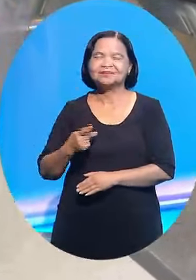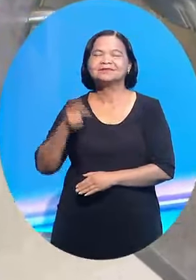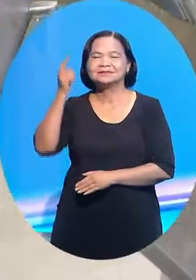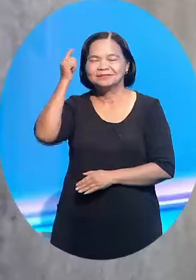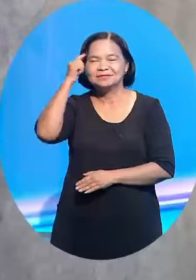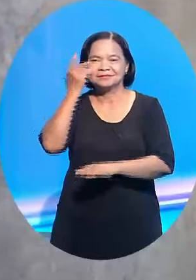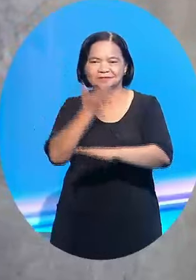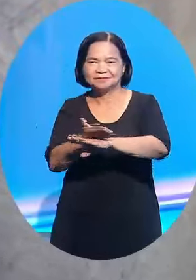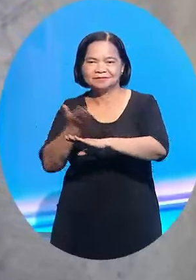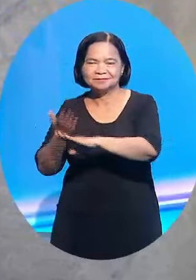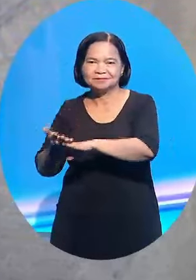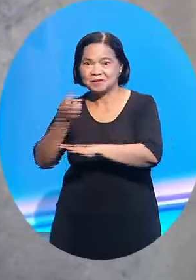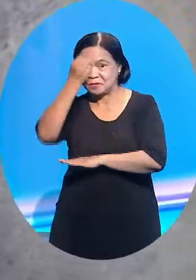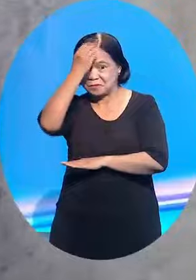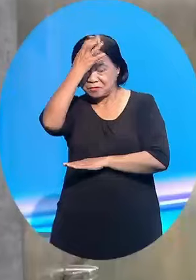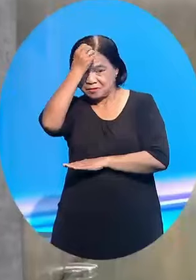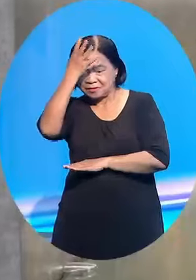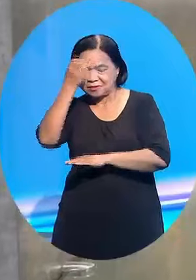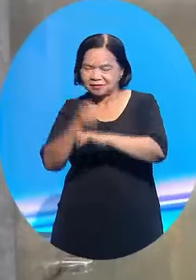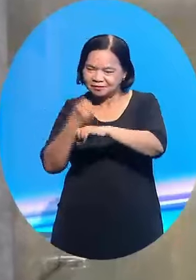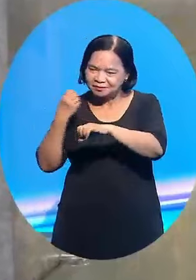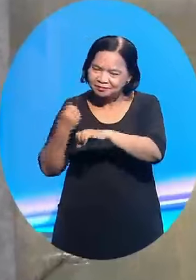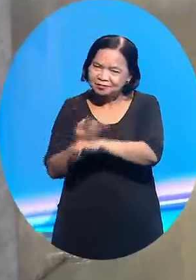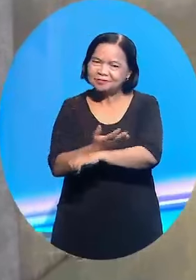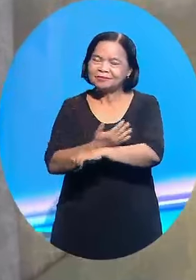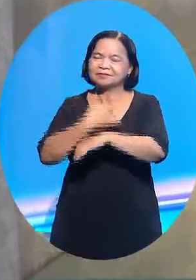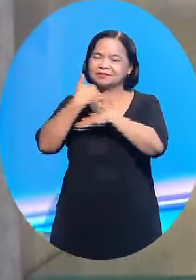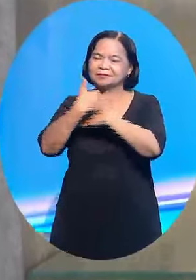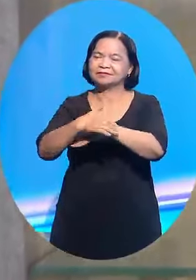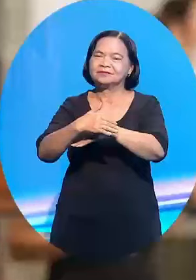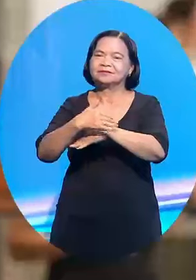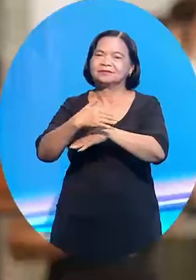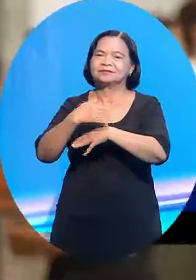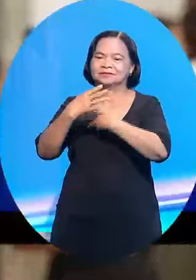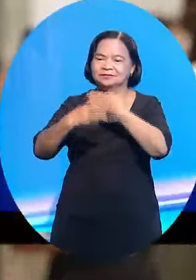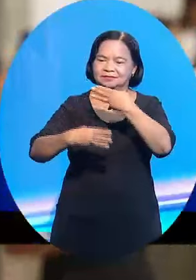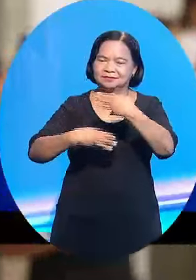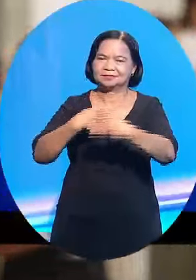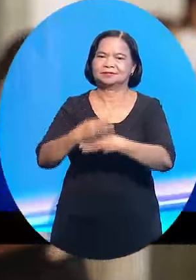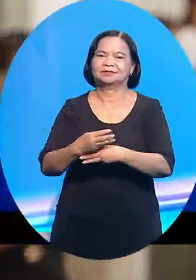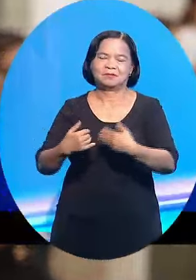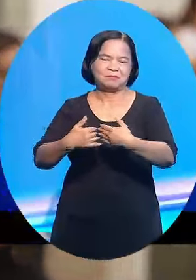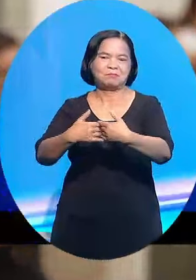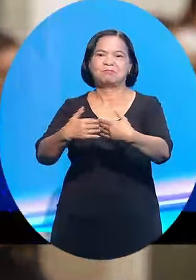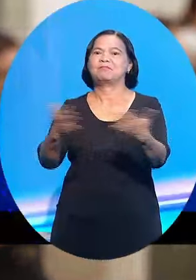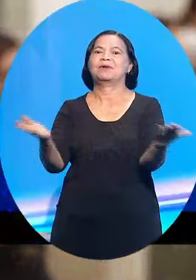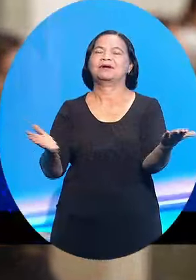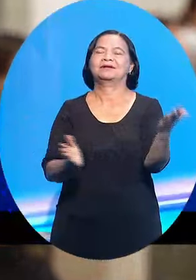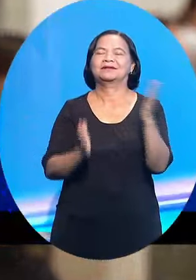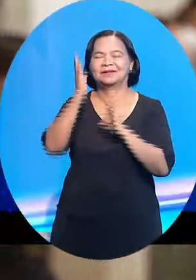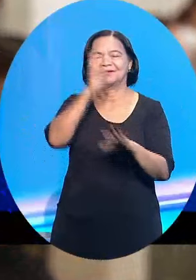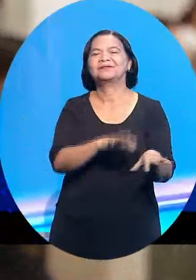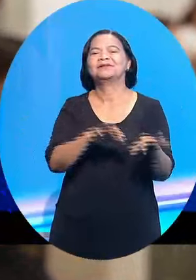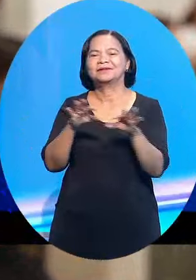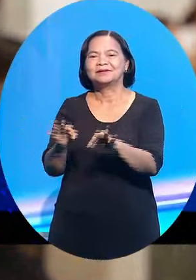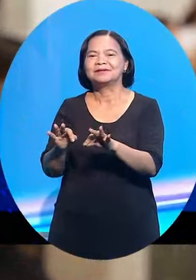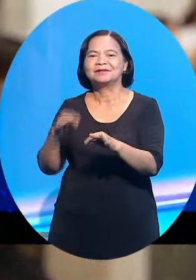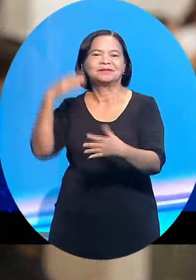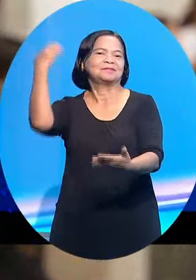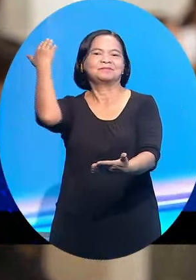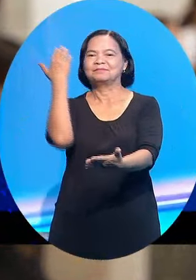những sản phẩm gia dụng thông minh được sản xuất tại các nước hàng đầu trên thế giới. Khai trương chi nhánh mới ở thành phố Hồ Chí Minh, đó là một bước tiến